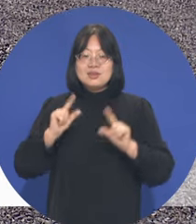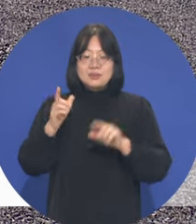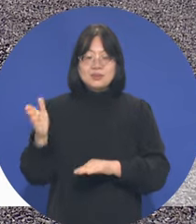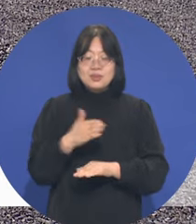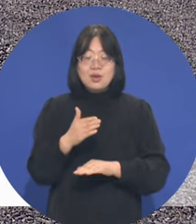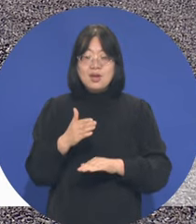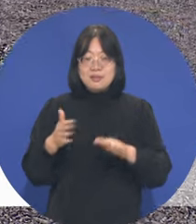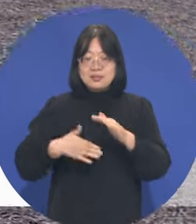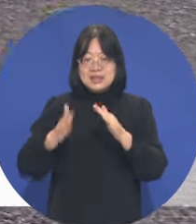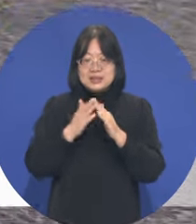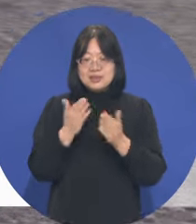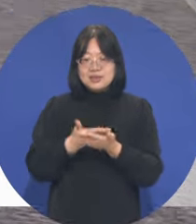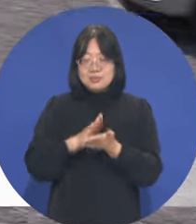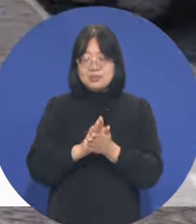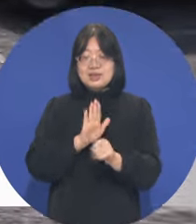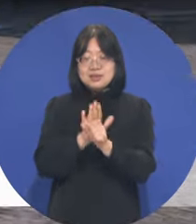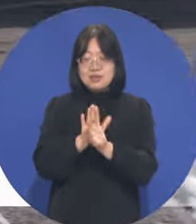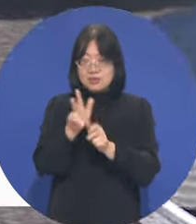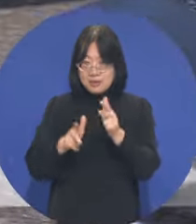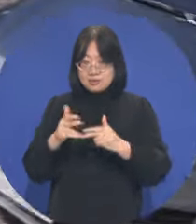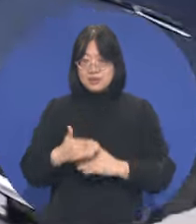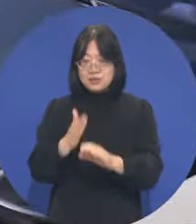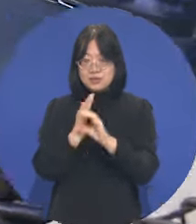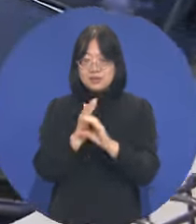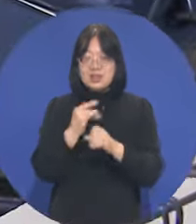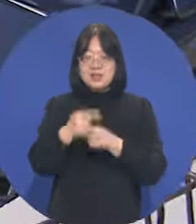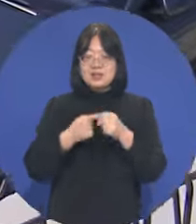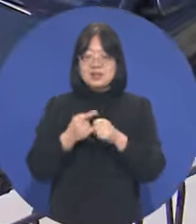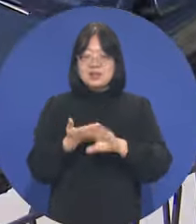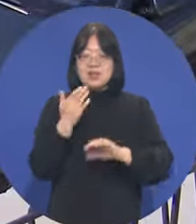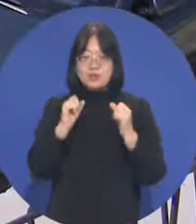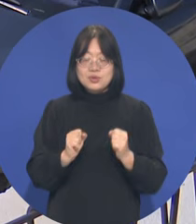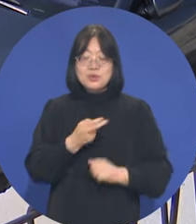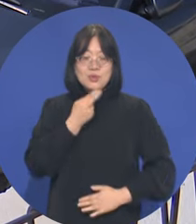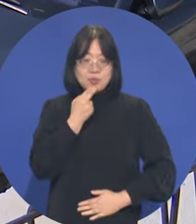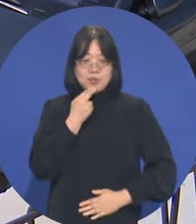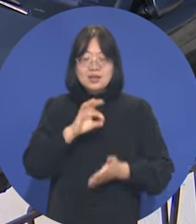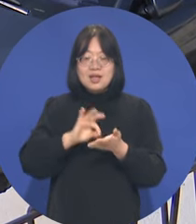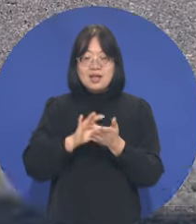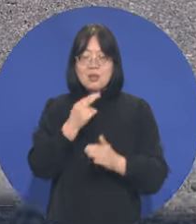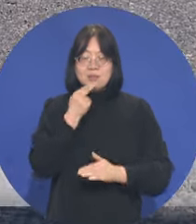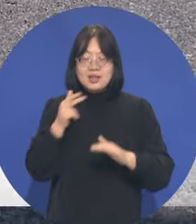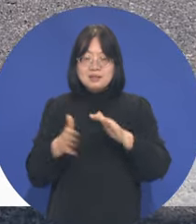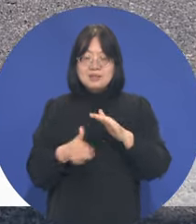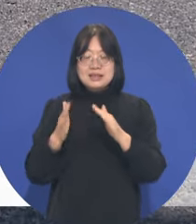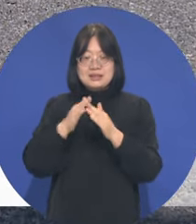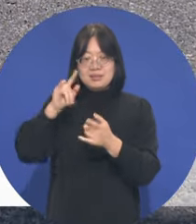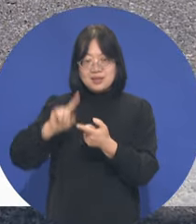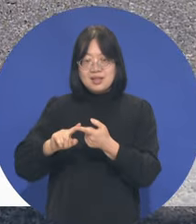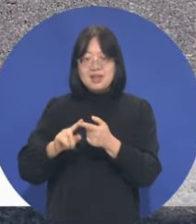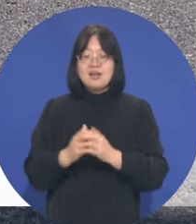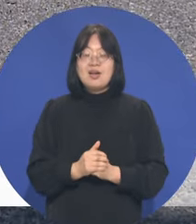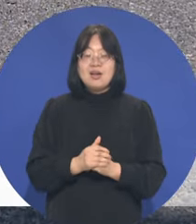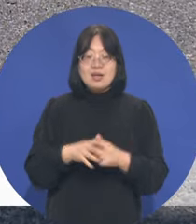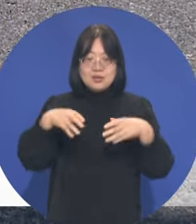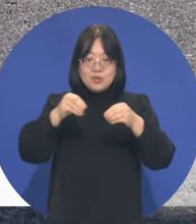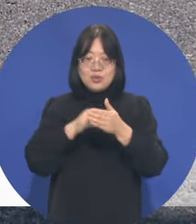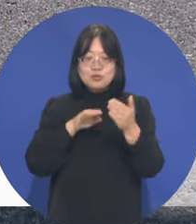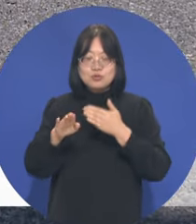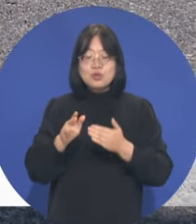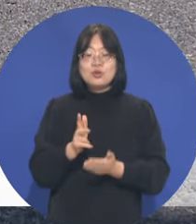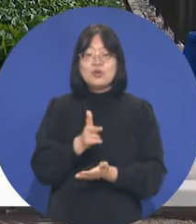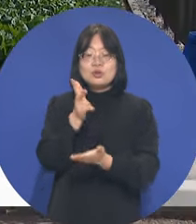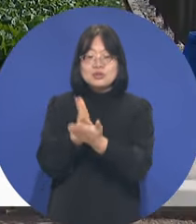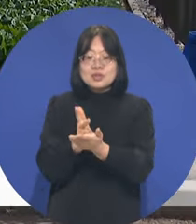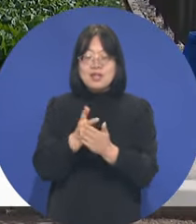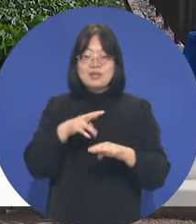빈집정비 지원 사업을 펴고 있습니다 1년 이상 거주하지 않거나 사용하지 않는 빈집을 대상으로 철거 후 주차장과